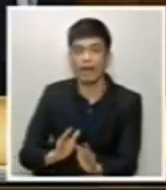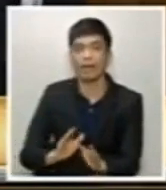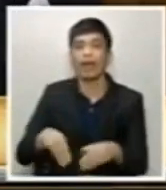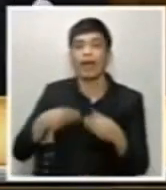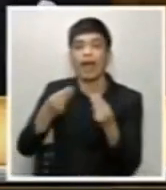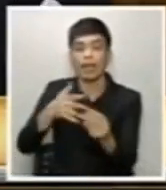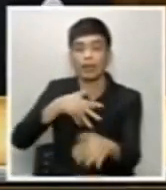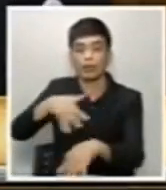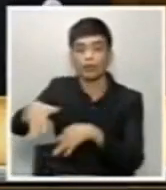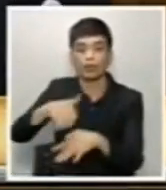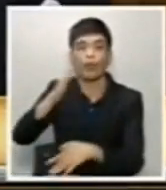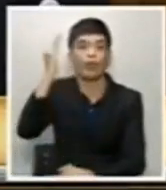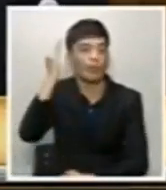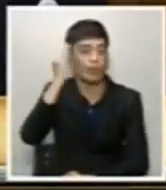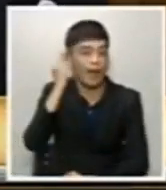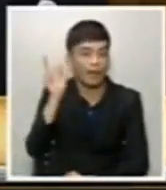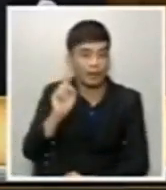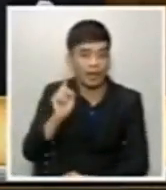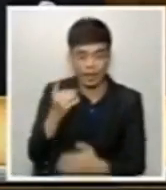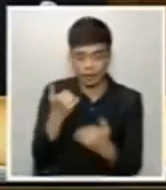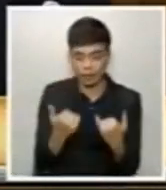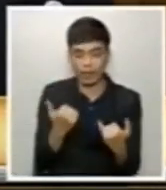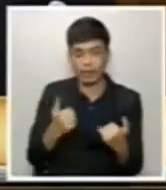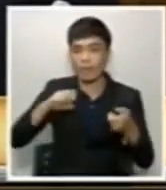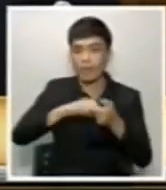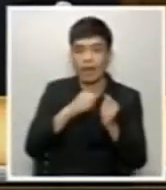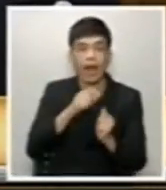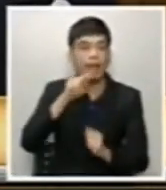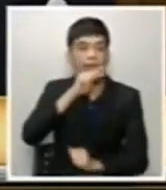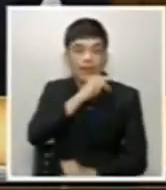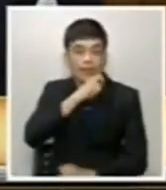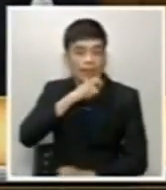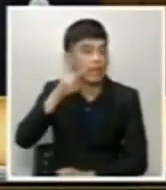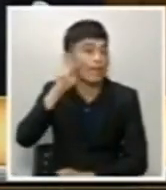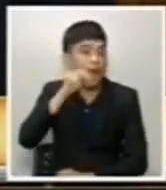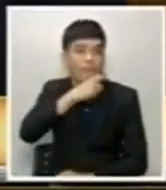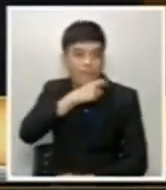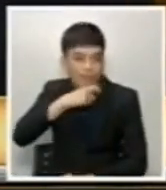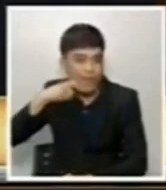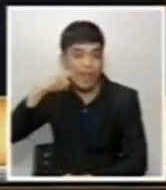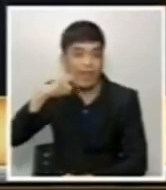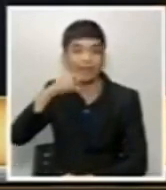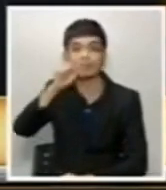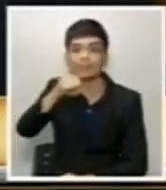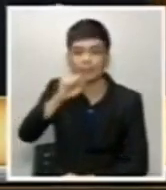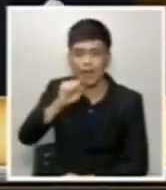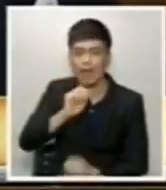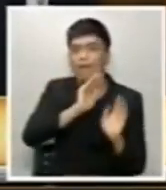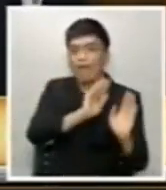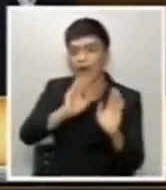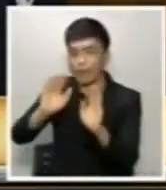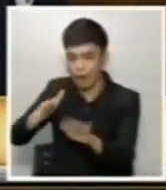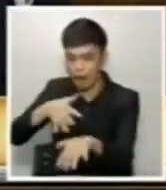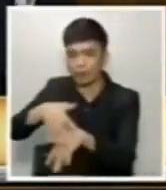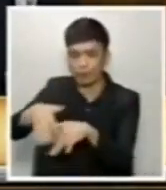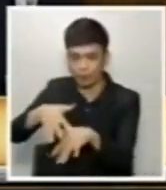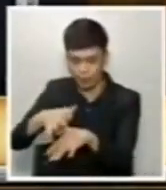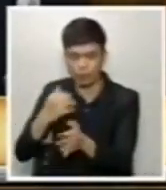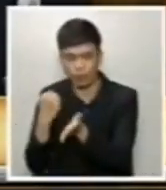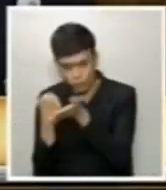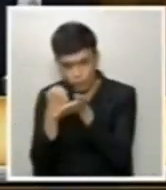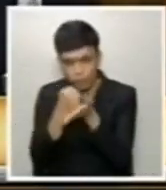ชาชนทุกคนนะครับว่าในสถานการณ์ภัยแล้งอย่างนี้นะครับผมอยากจะฝากให้ถึงพี่น้องประชาชนว่าอยากจะขอให้ทุกคนช่ว